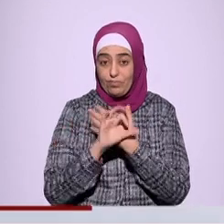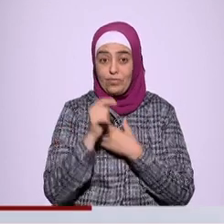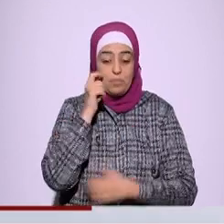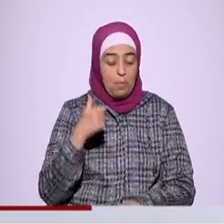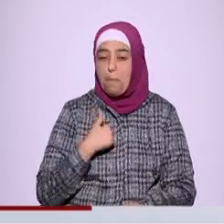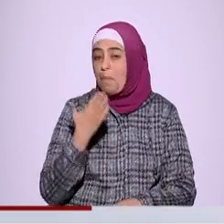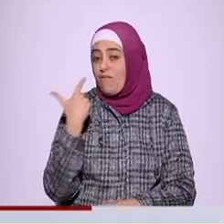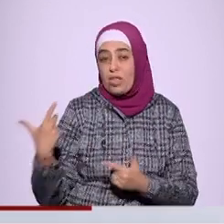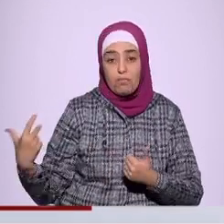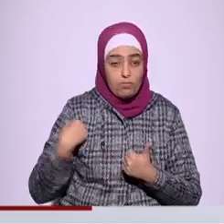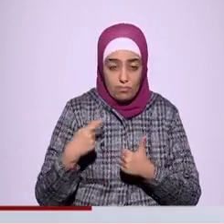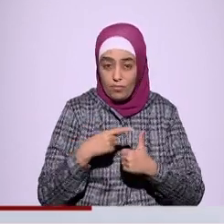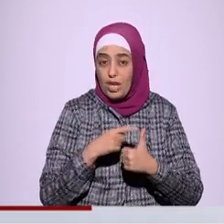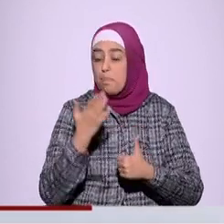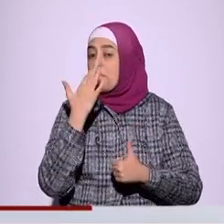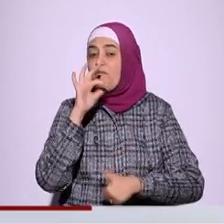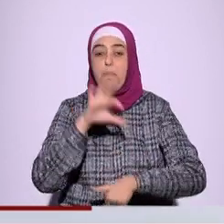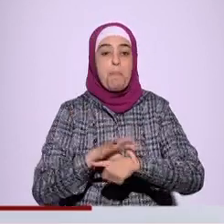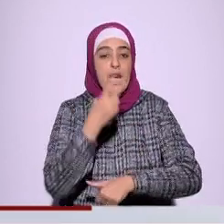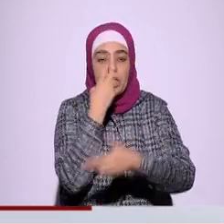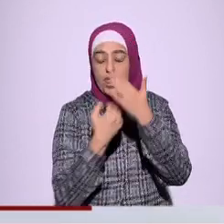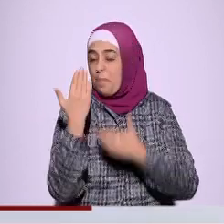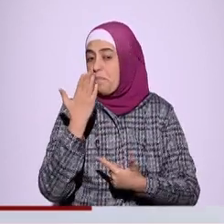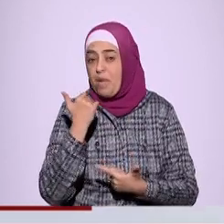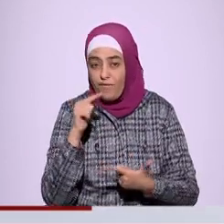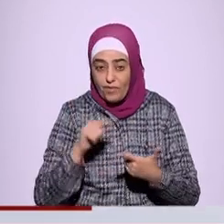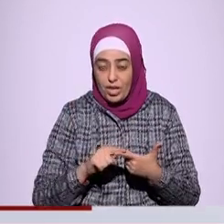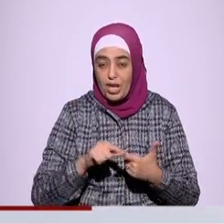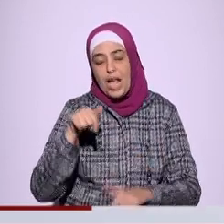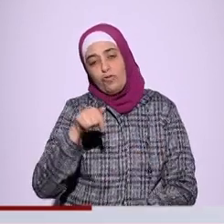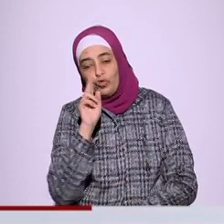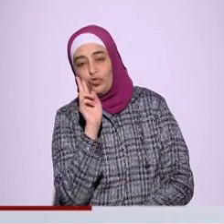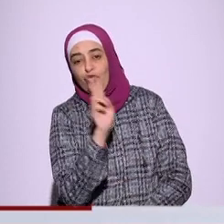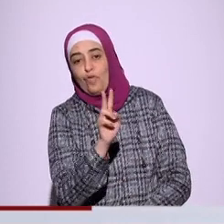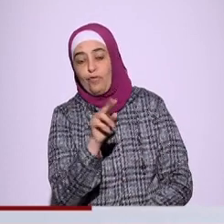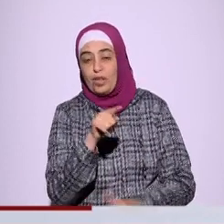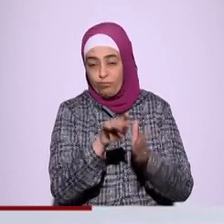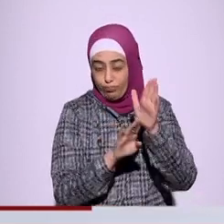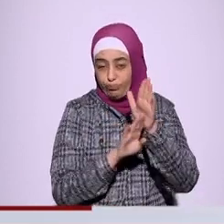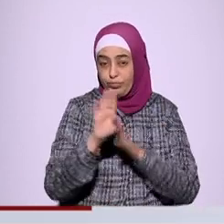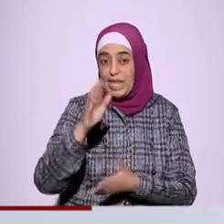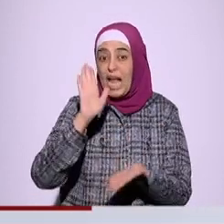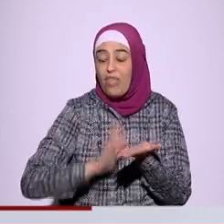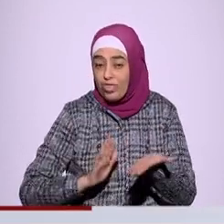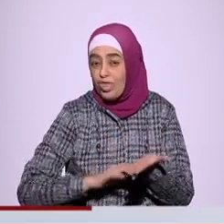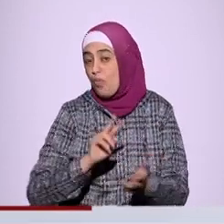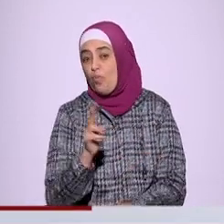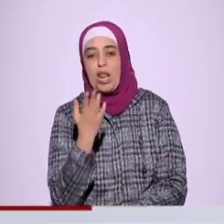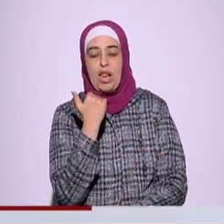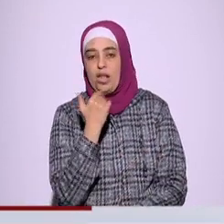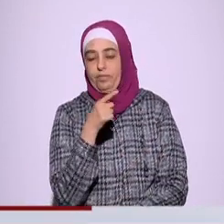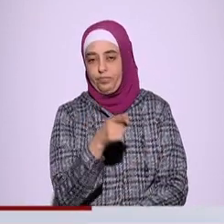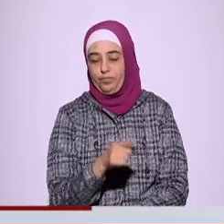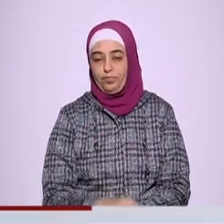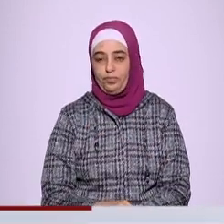أشخاص غير مطعمين نهائيا وأشخاص غير مصابين، وسنرى إن كان سيتطور إلى شكل خطير أو لا، ولكن حتى